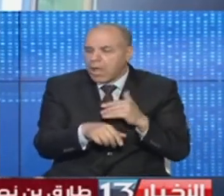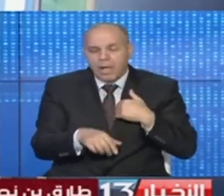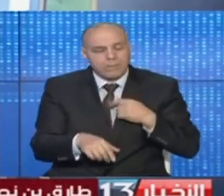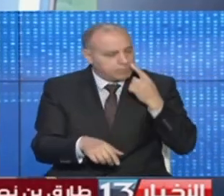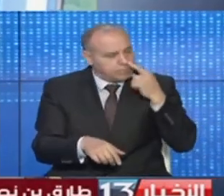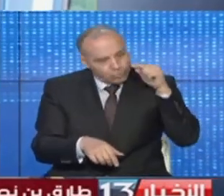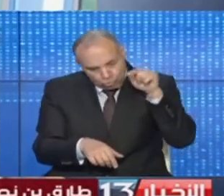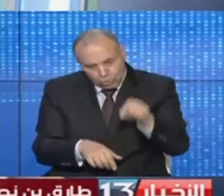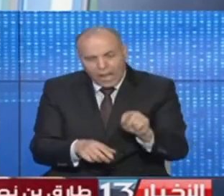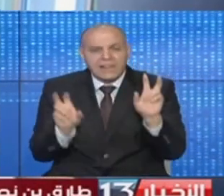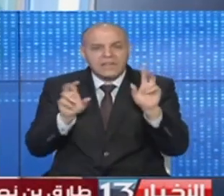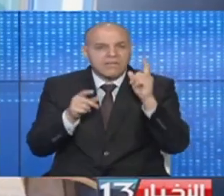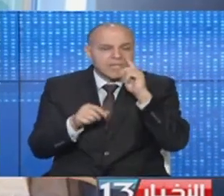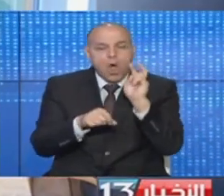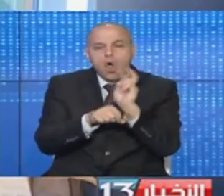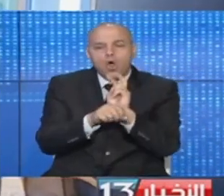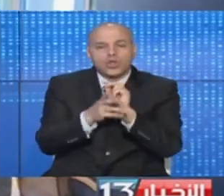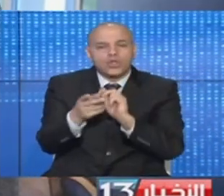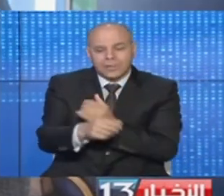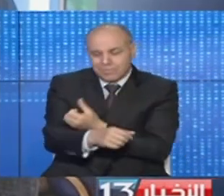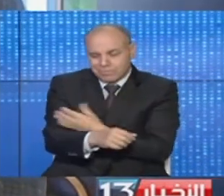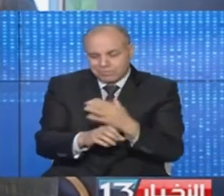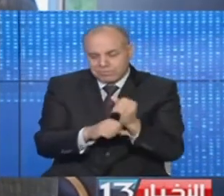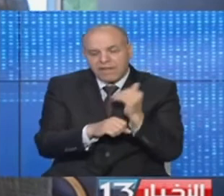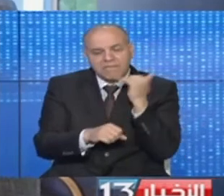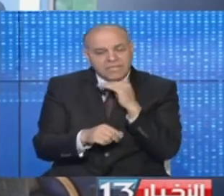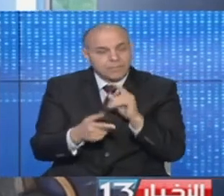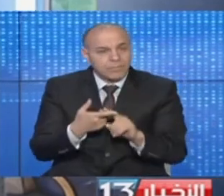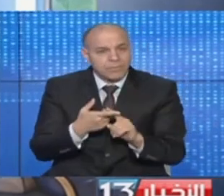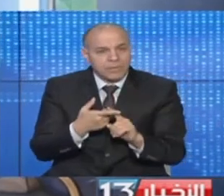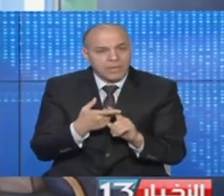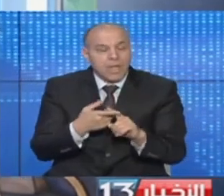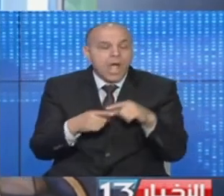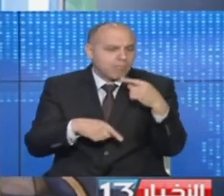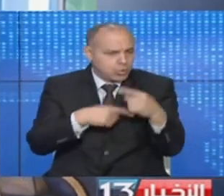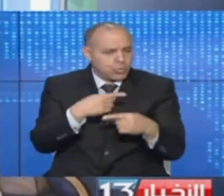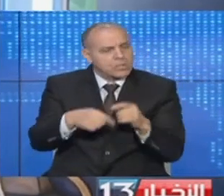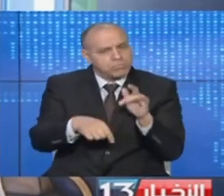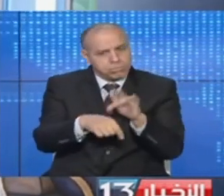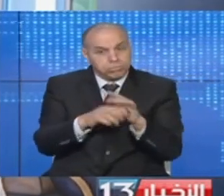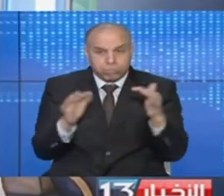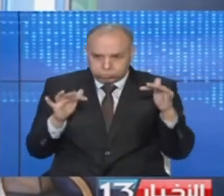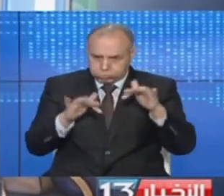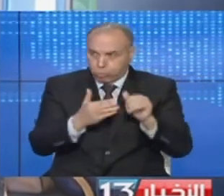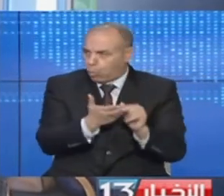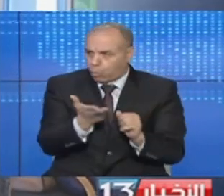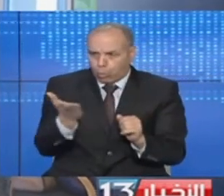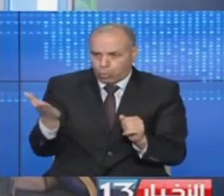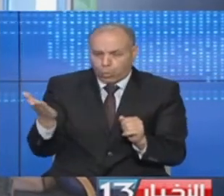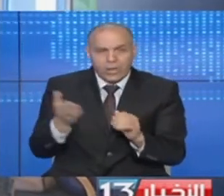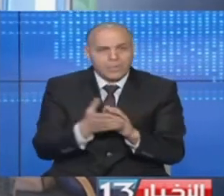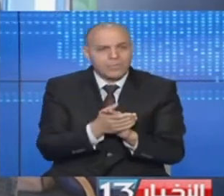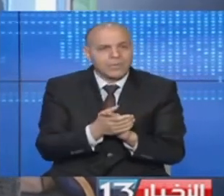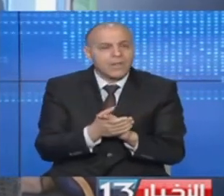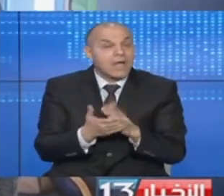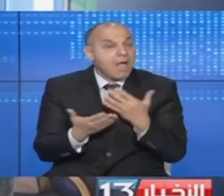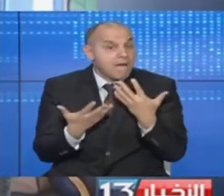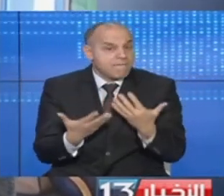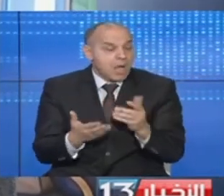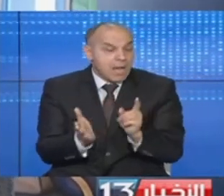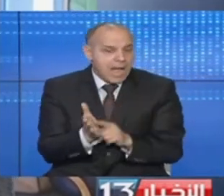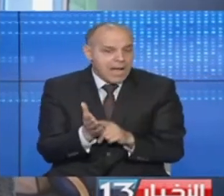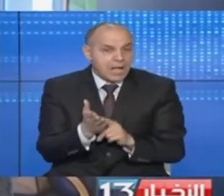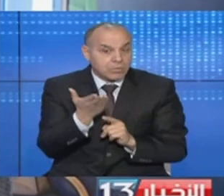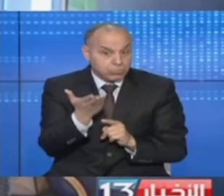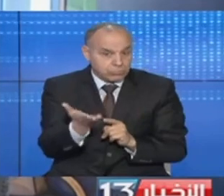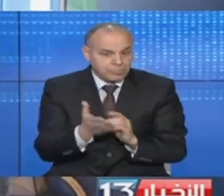نجيو سور بلاس هنا ونعمل لكم حملة تقصي سريع، وهي متواصلة والإقبال بيسير. هذه جوست نثبت، نحب نأكد على